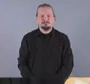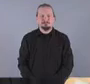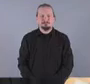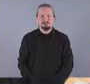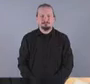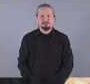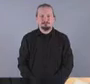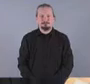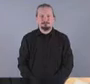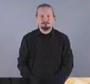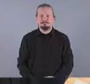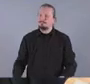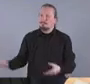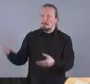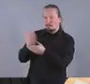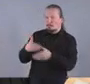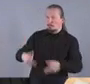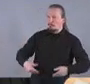Oui, Madame Camara.